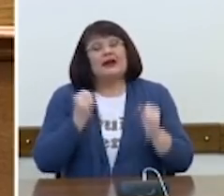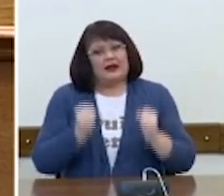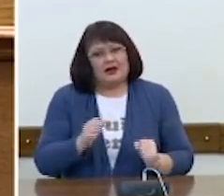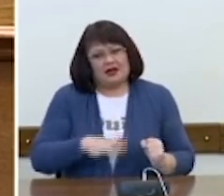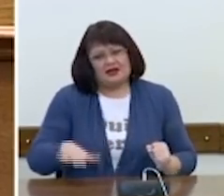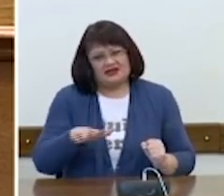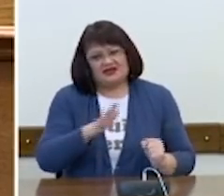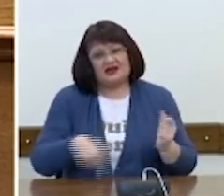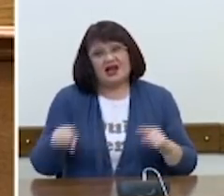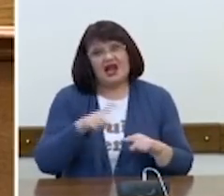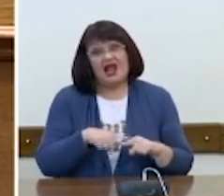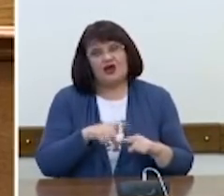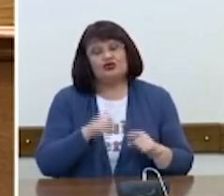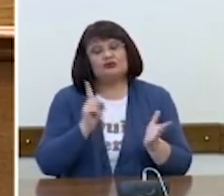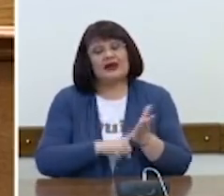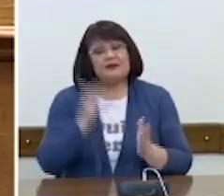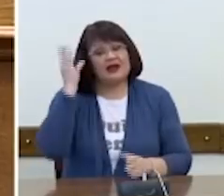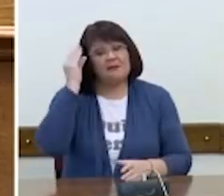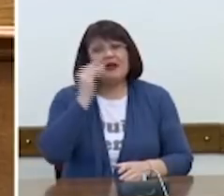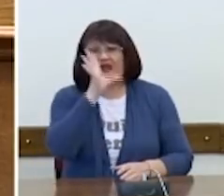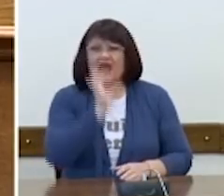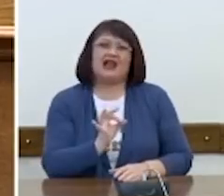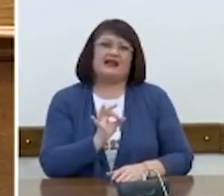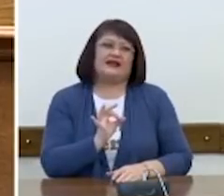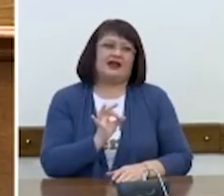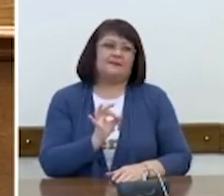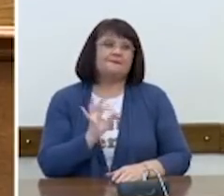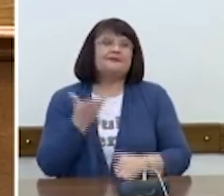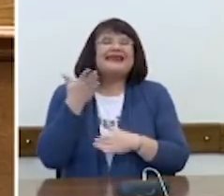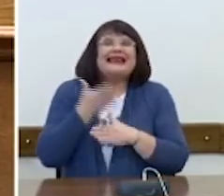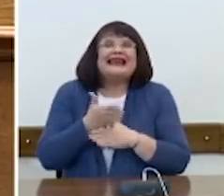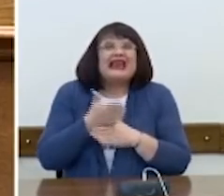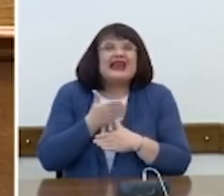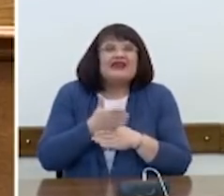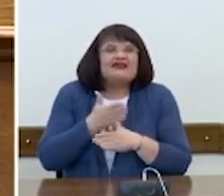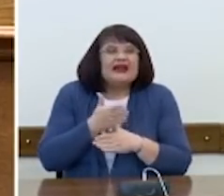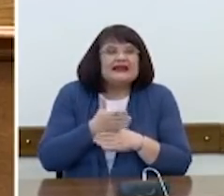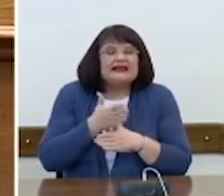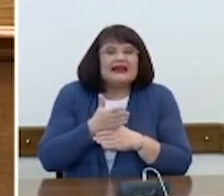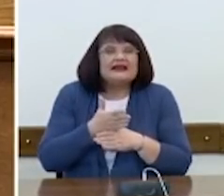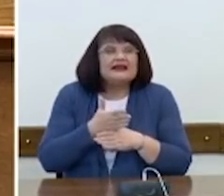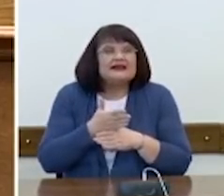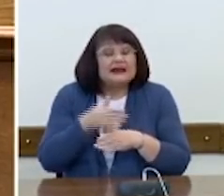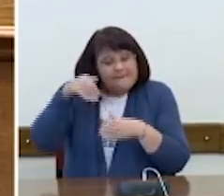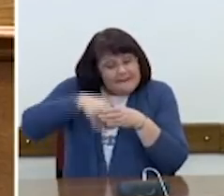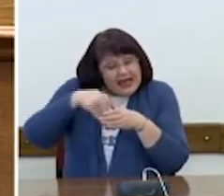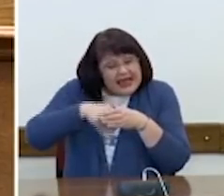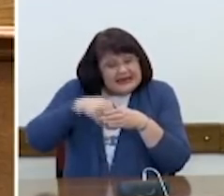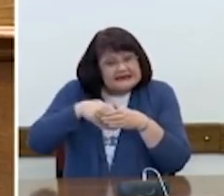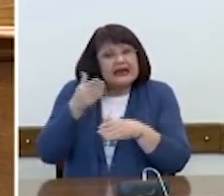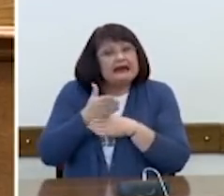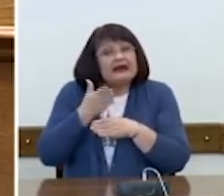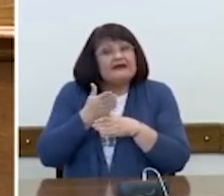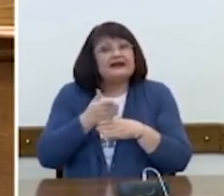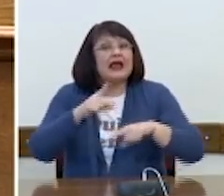λαός οφείλει να γνωρίζει την αλήθεια για το τι κρύβεται πίσω από αυτή την περίφημη ιστορική ελληνογαλλική